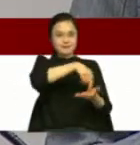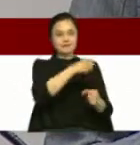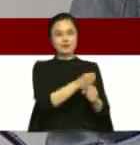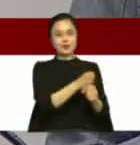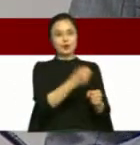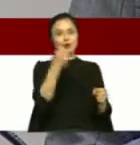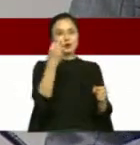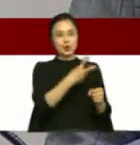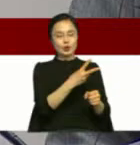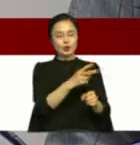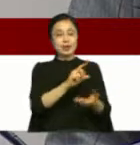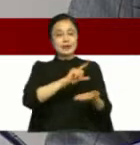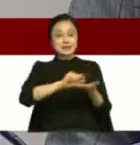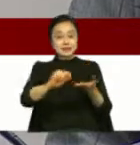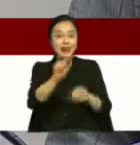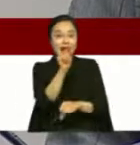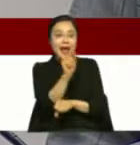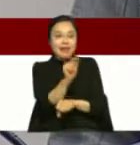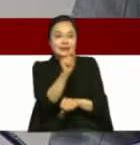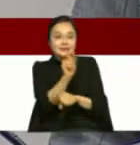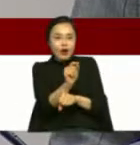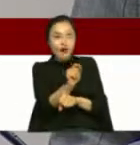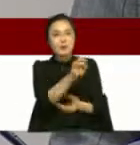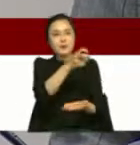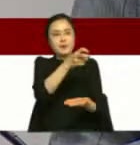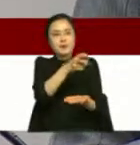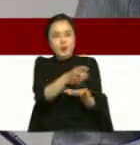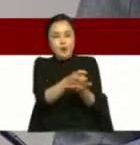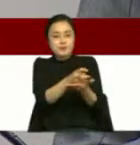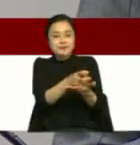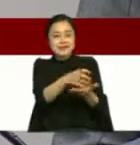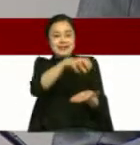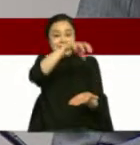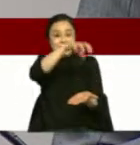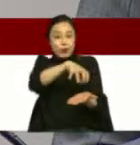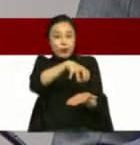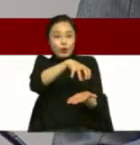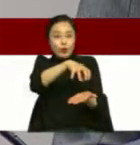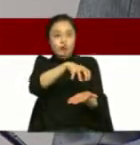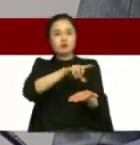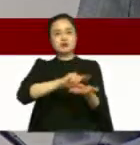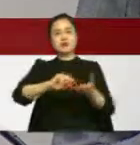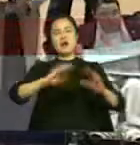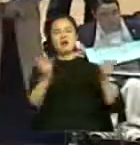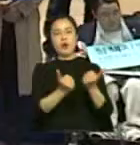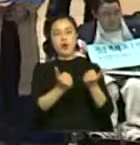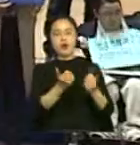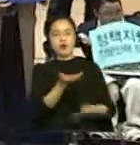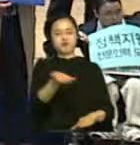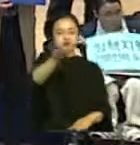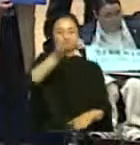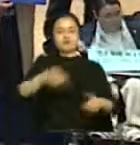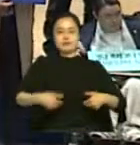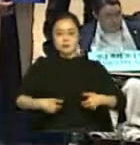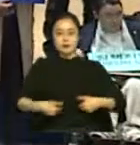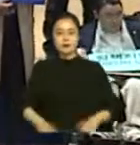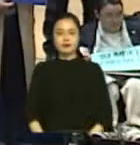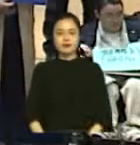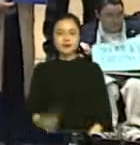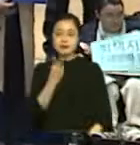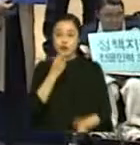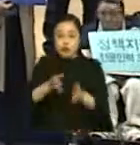지방행정의 입법기관인 지방의회 위상 정립을 위해서는 무엇보다 자치입법권이 확대되어야 됩니다. 한편